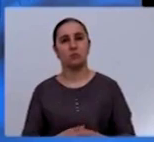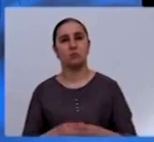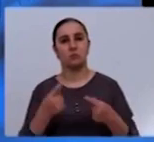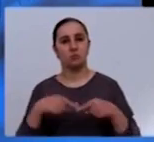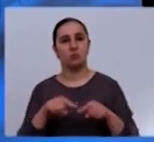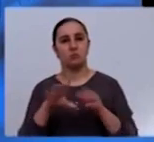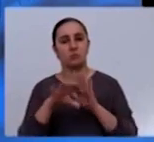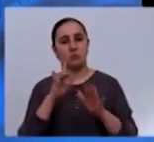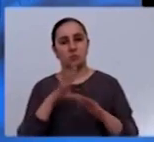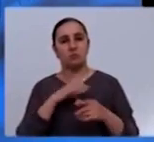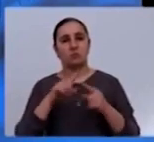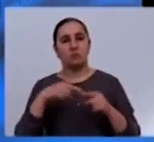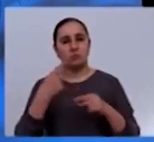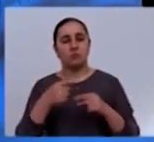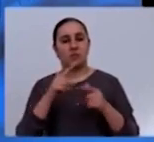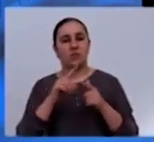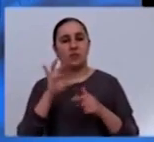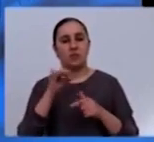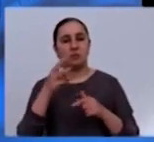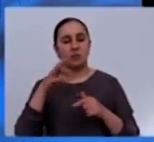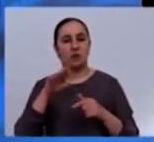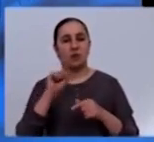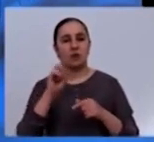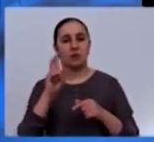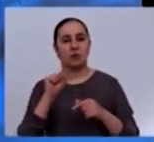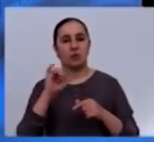Demak, tanladik. Keyingisi email akkauntda, ya'ni